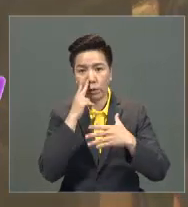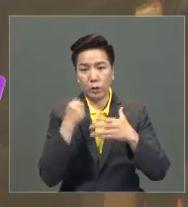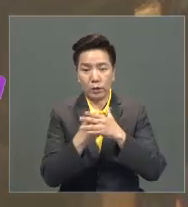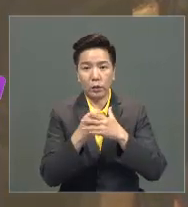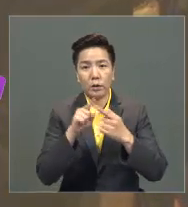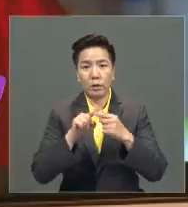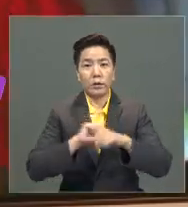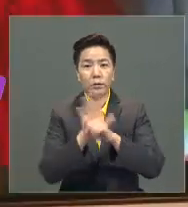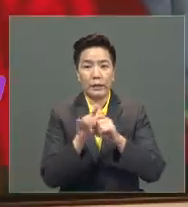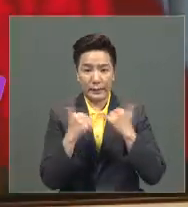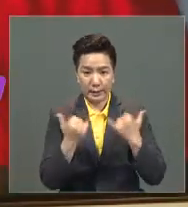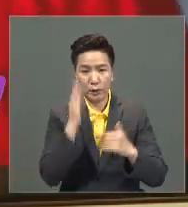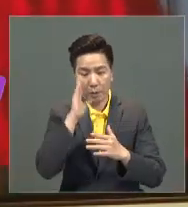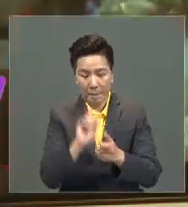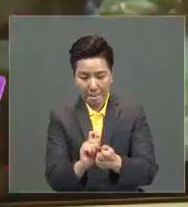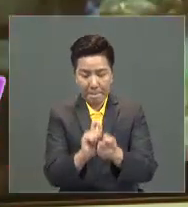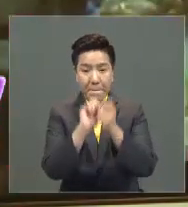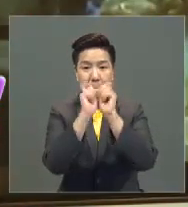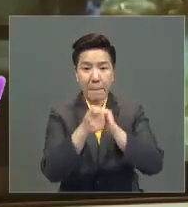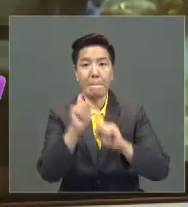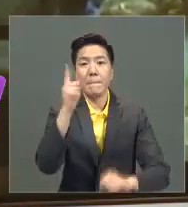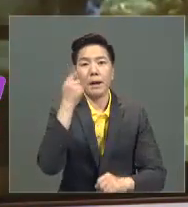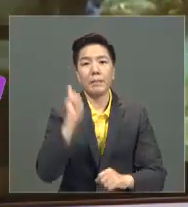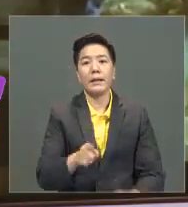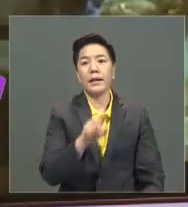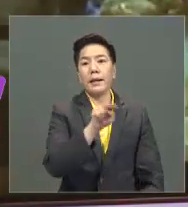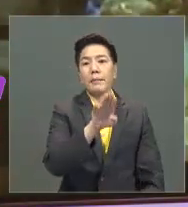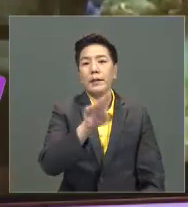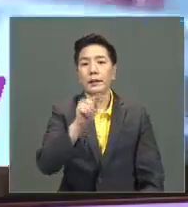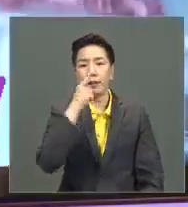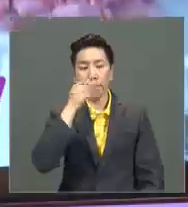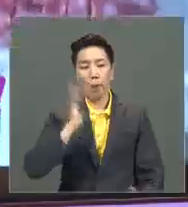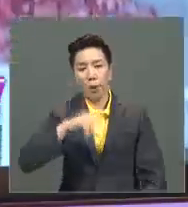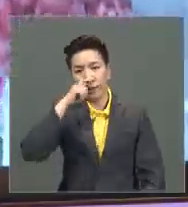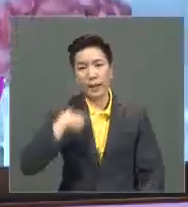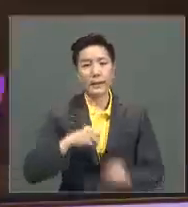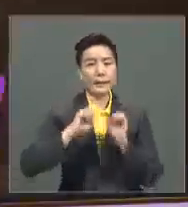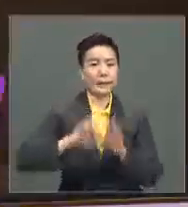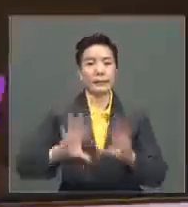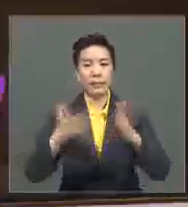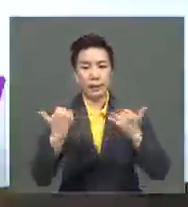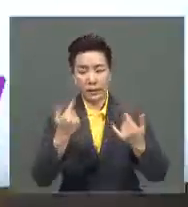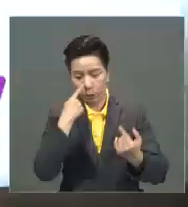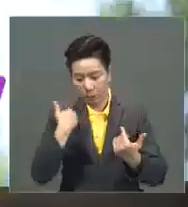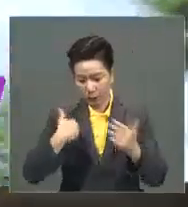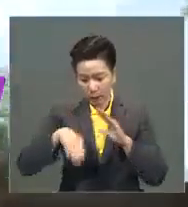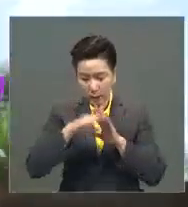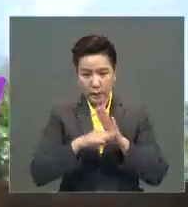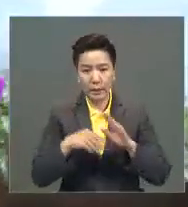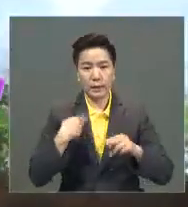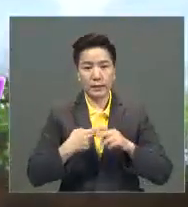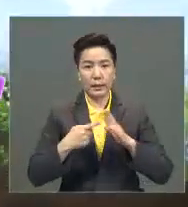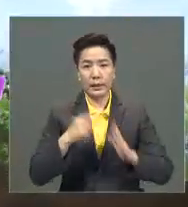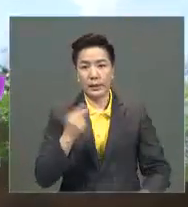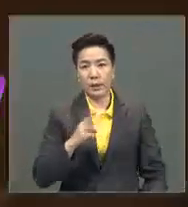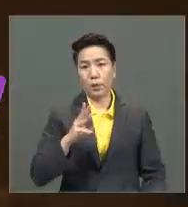ควิด -19 และตอนนี้ก็จะปรับใหม่นะคะเป็นรายการ NBT รวมใจคนไทยไม่ทิ้งกันค่ะมีนายเทวัลลิปต